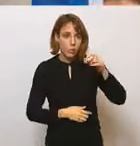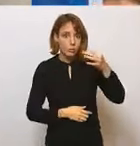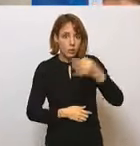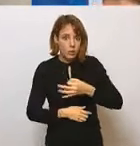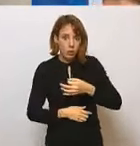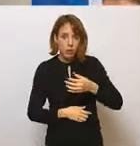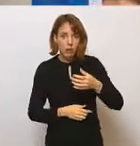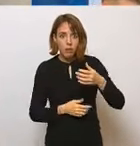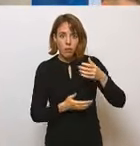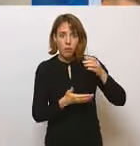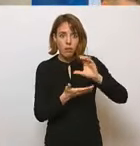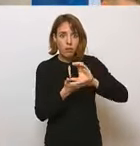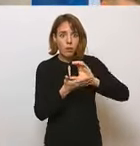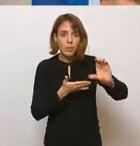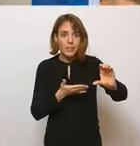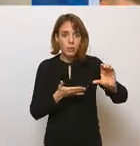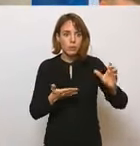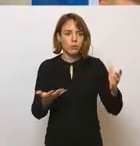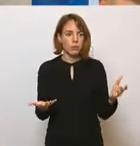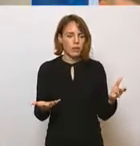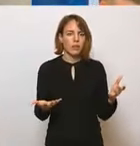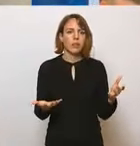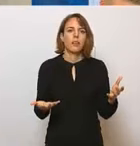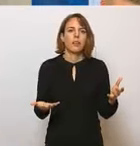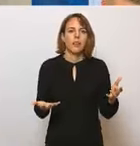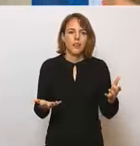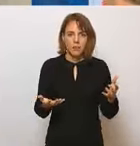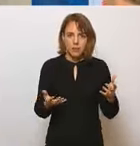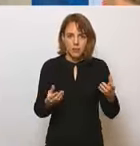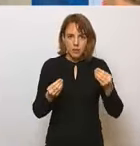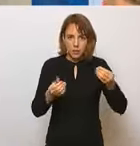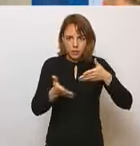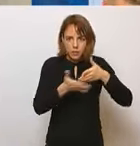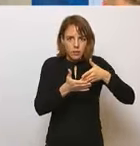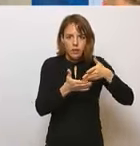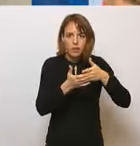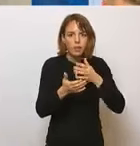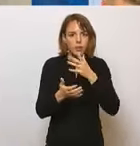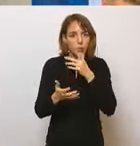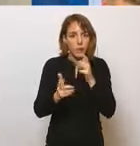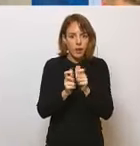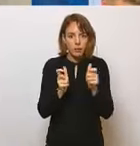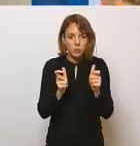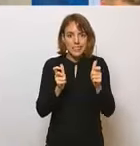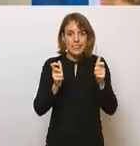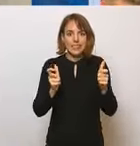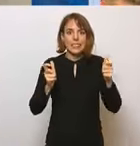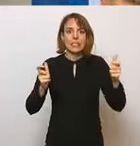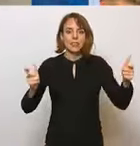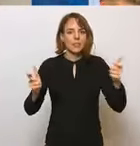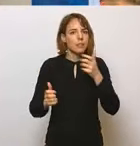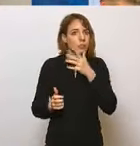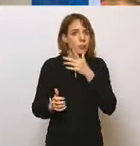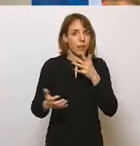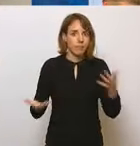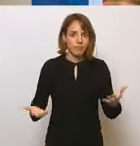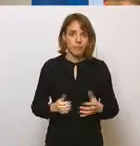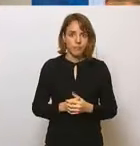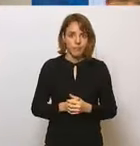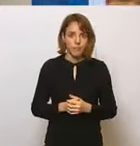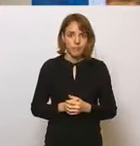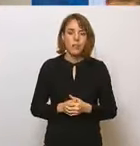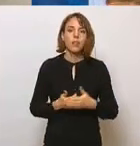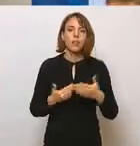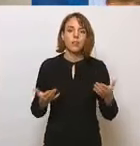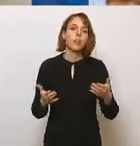commission. Donc ça, c'est des véritables problèmes pour leur émergence, et donc le fait d'avoir un texte comme le Digital Market Act, qui en plus de ça